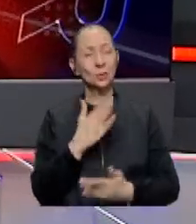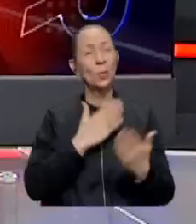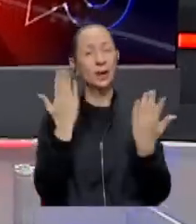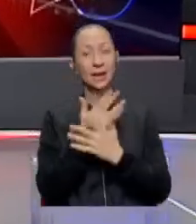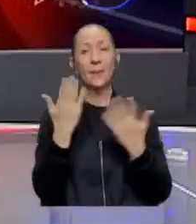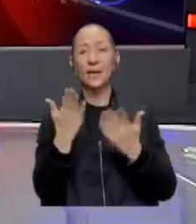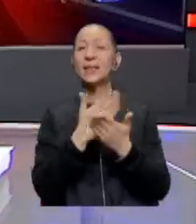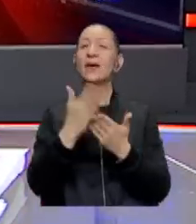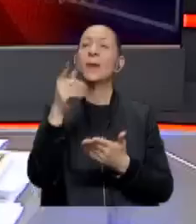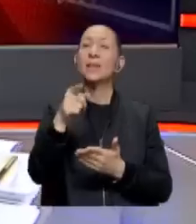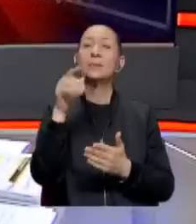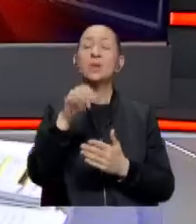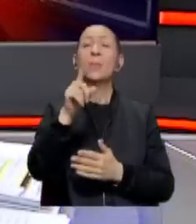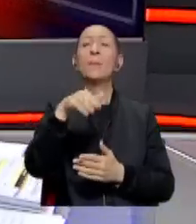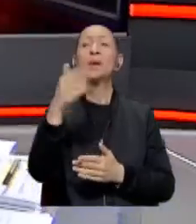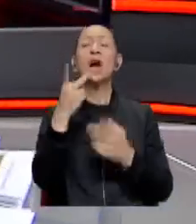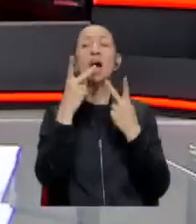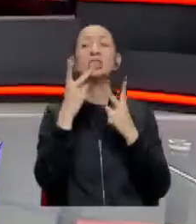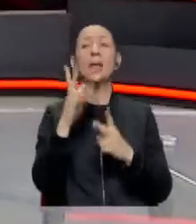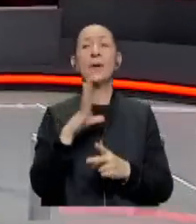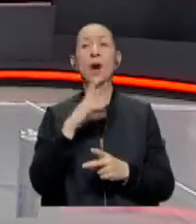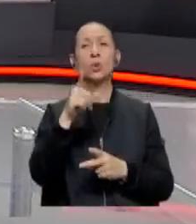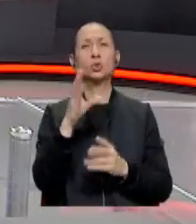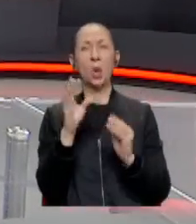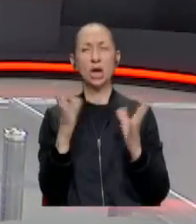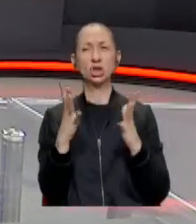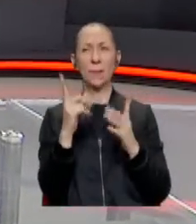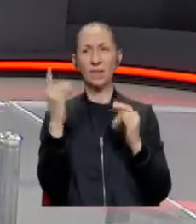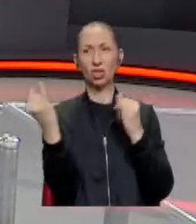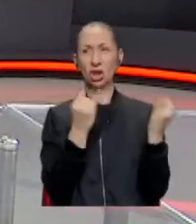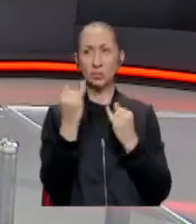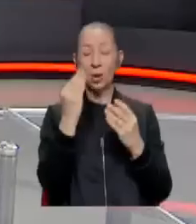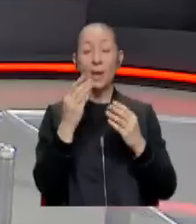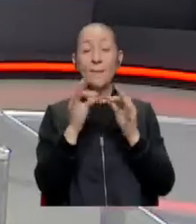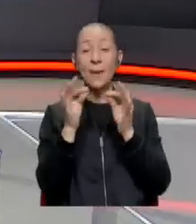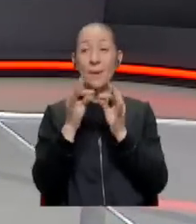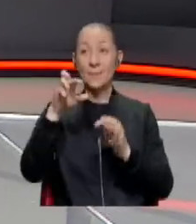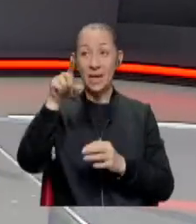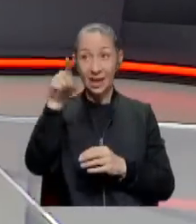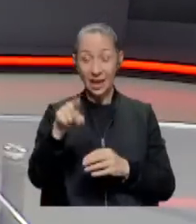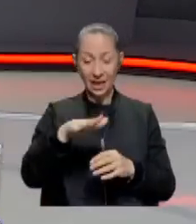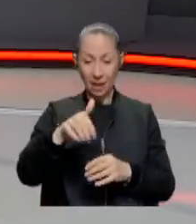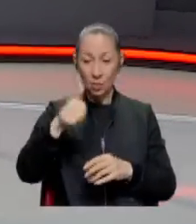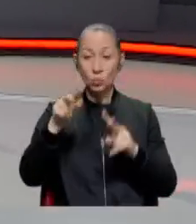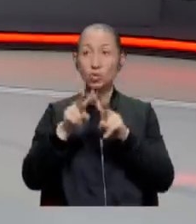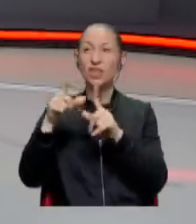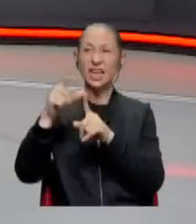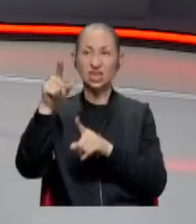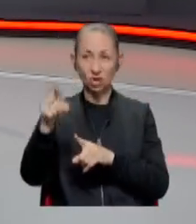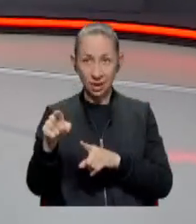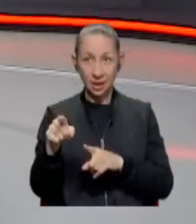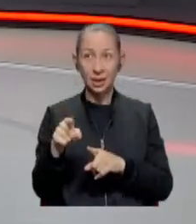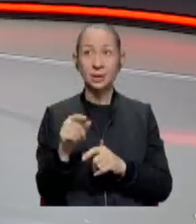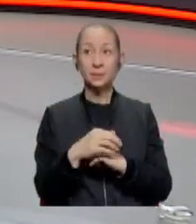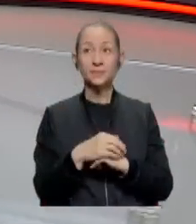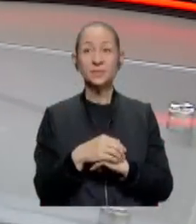Peki devam edelim Şimdi bir de bir başka açıklama daha var o da çok acayip bir tartışma yarattı Büyük Birlik Partisi Genel başkanı Mustafa destici